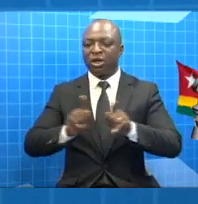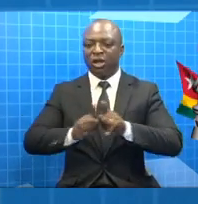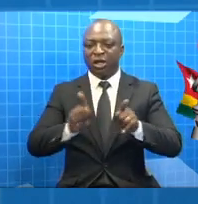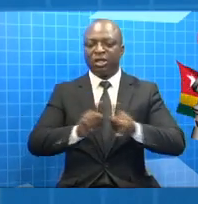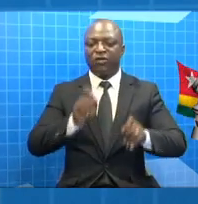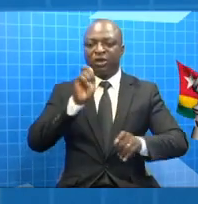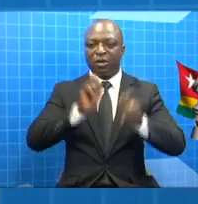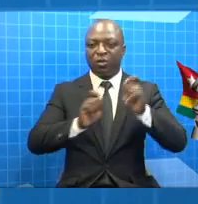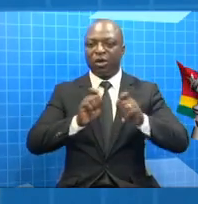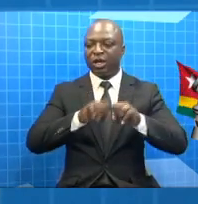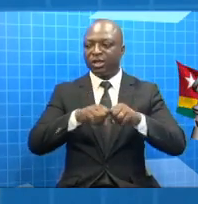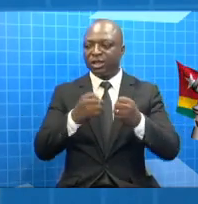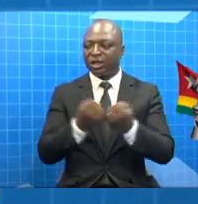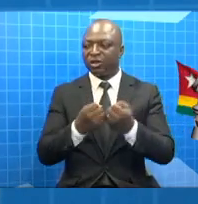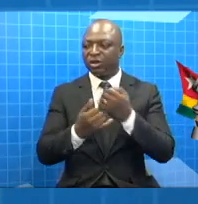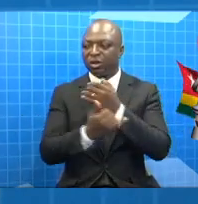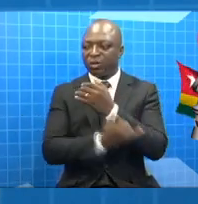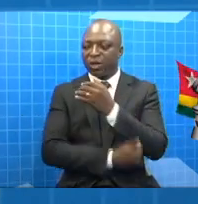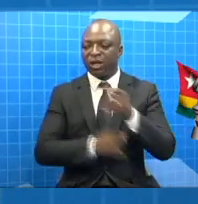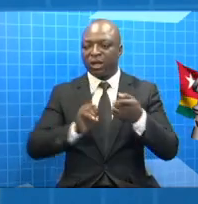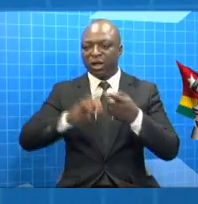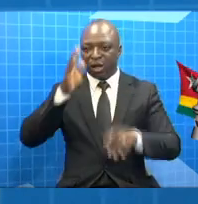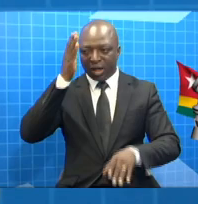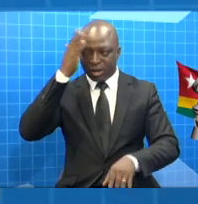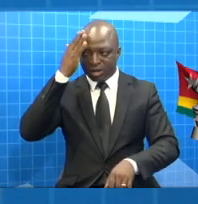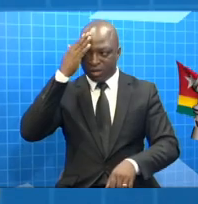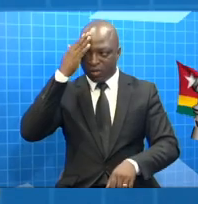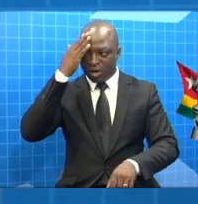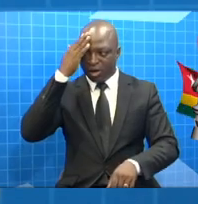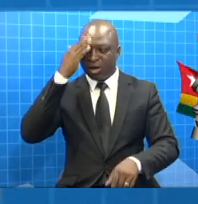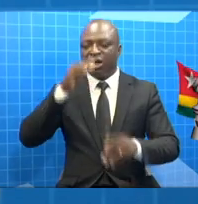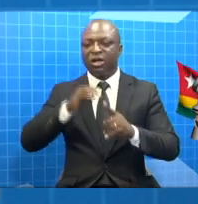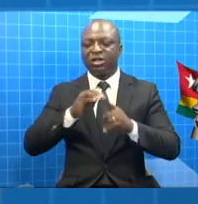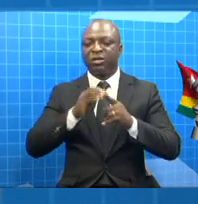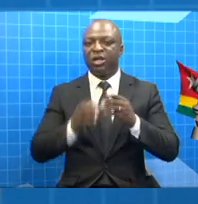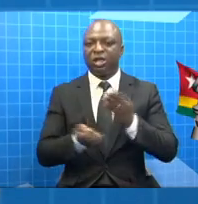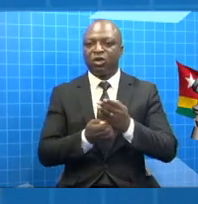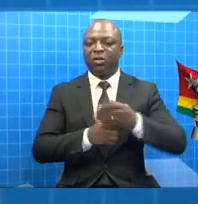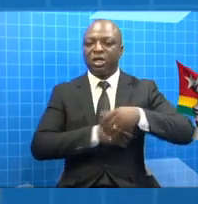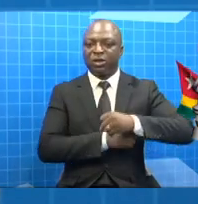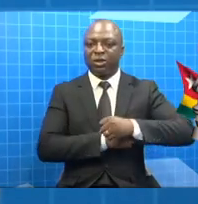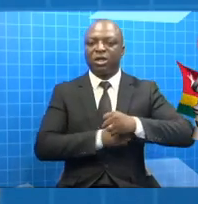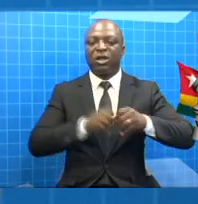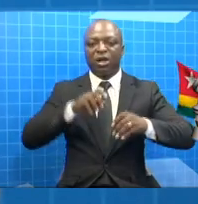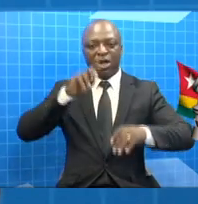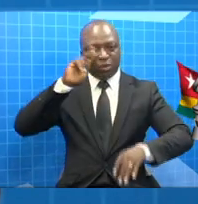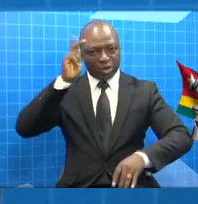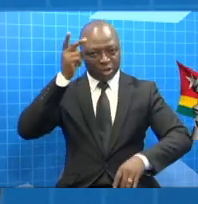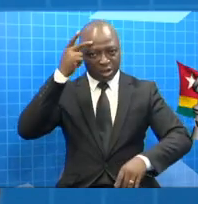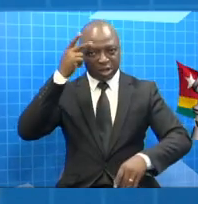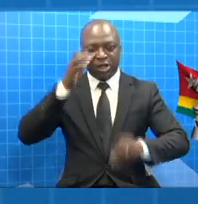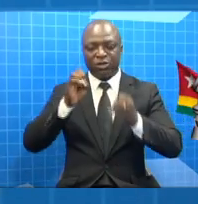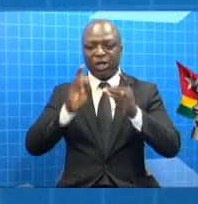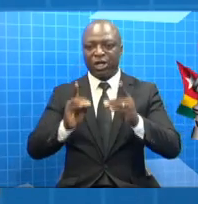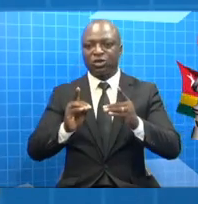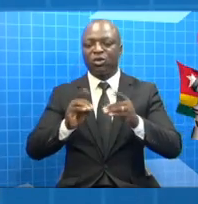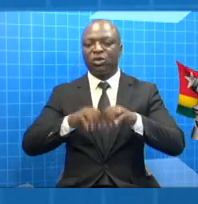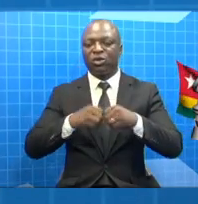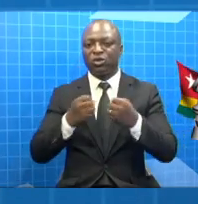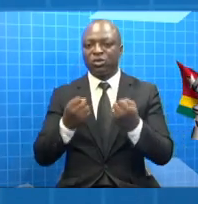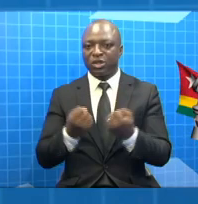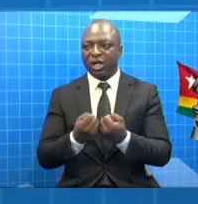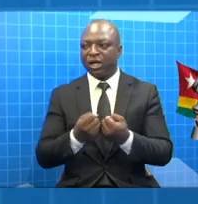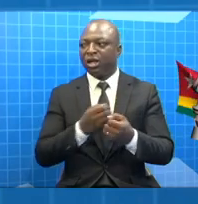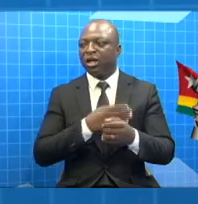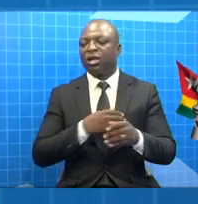pans et secteurs de notre pays, à savoir la santé, l'économie, la sécurité, la politique, l'éducation, le social